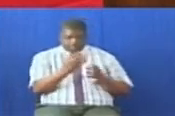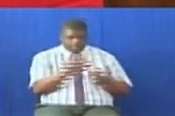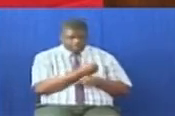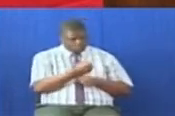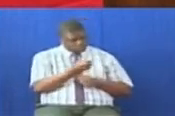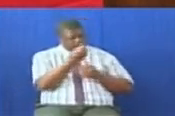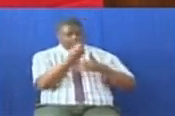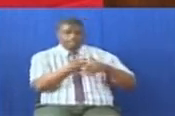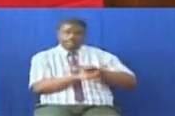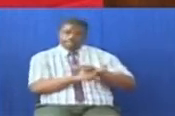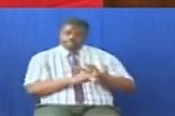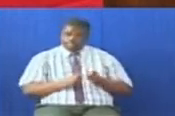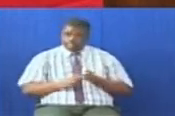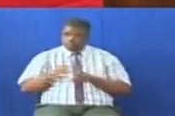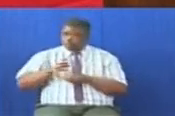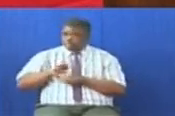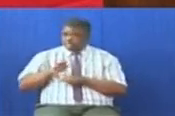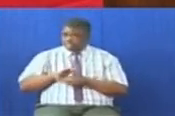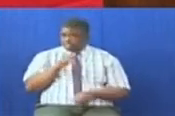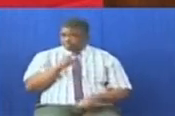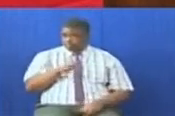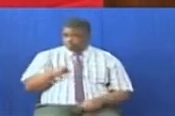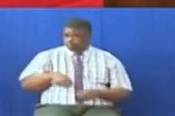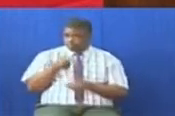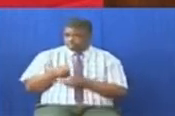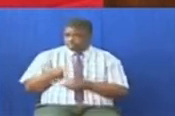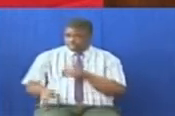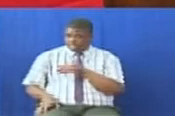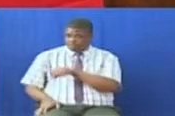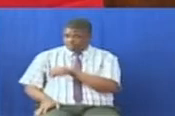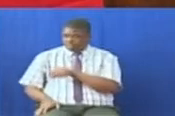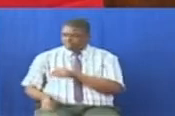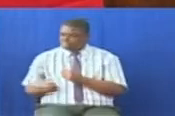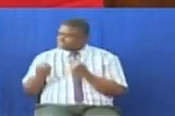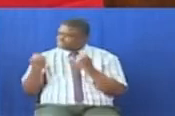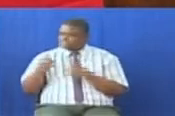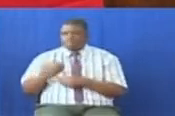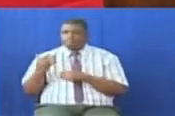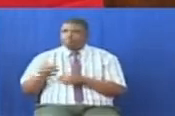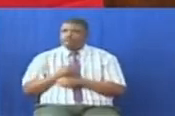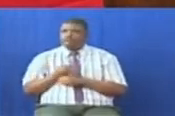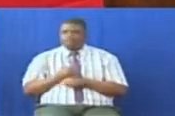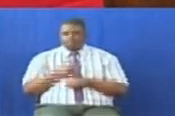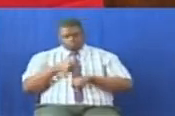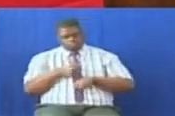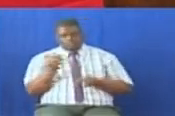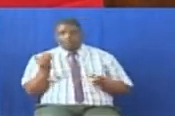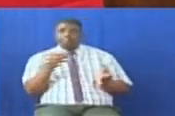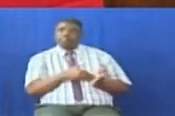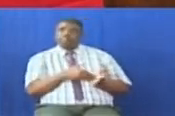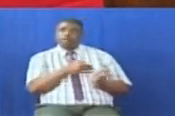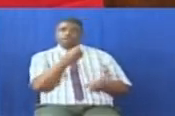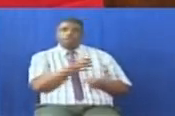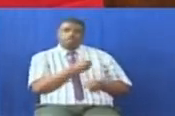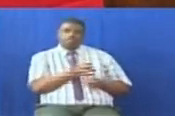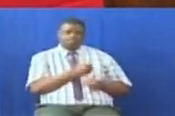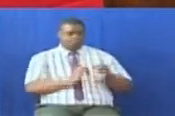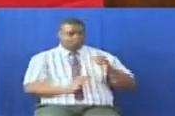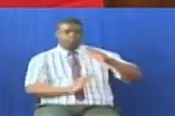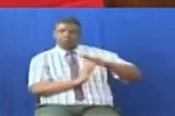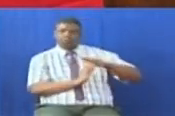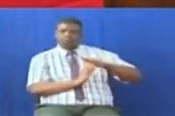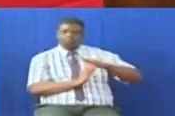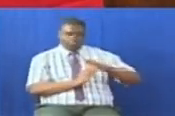ndani. Wengi wa watumishi hawa, Mheshimiwa Naibu Spika, wanapata shida sana inapofikia muda wao wa utumishi kukoma.